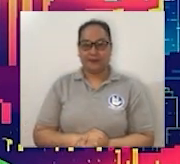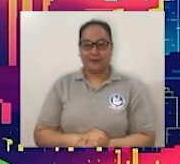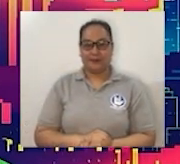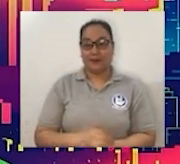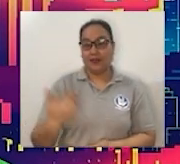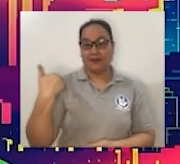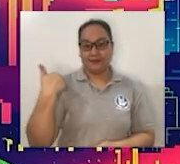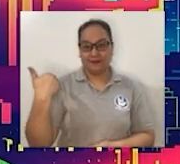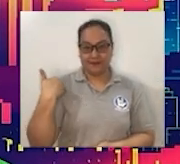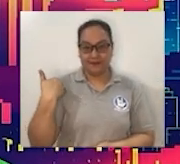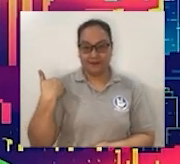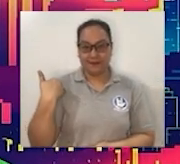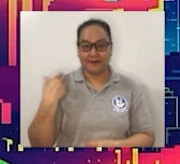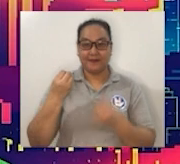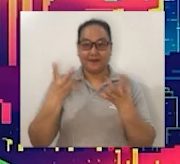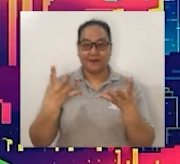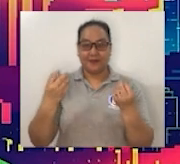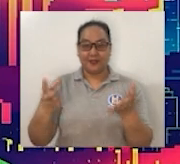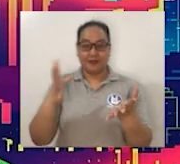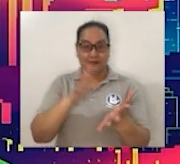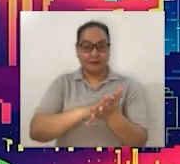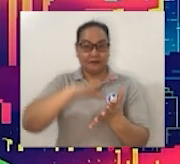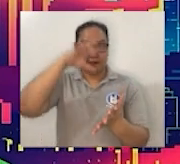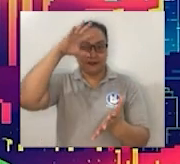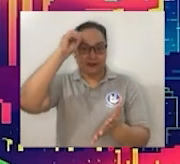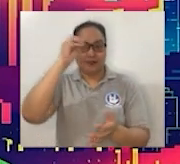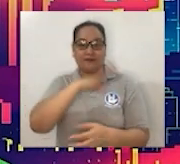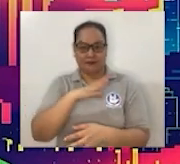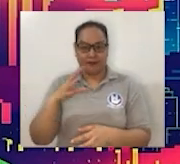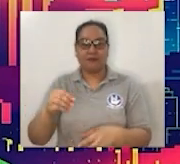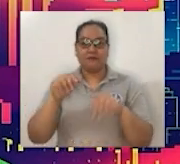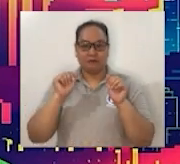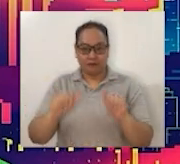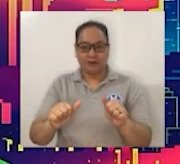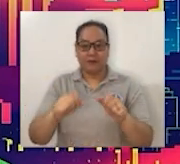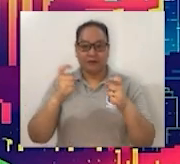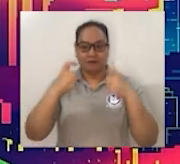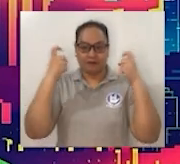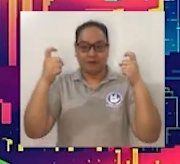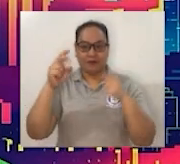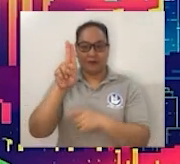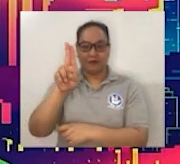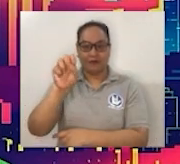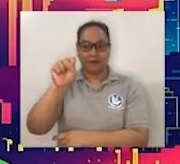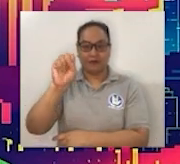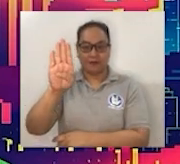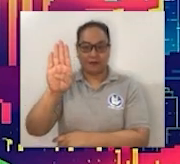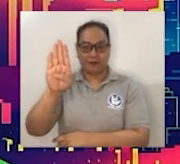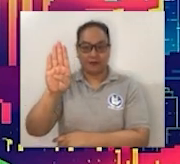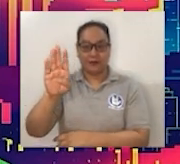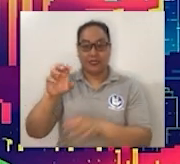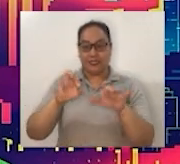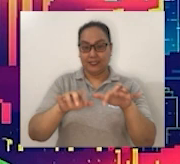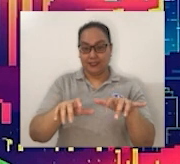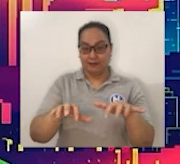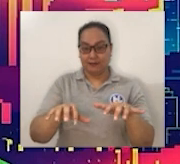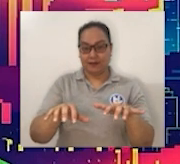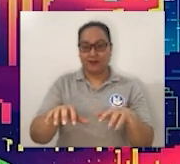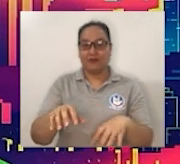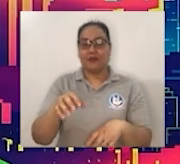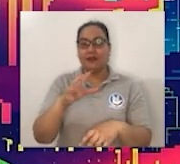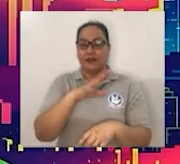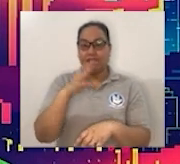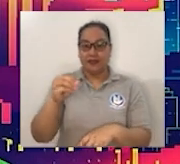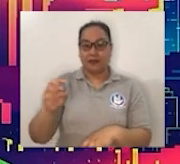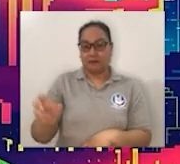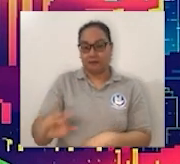At hindi lang yan, marami na kayong matututunan at pwede pa kayong manalo ng flash drive, keyboard, and